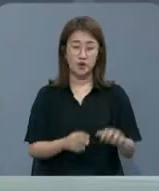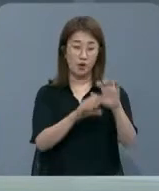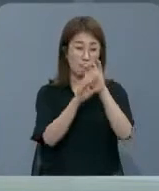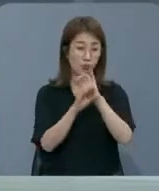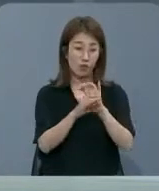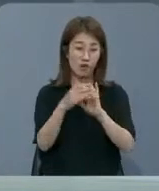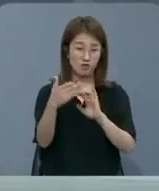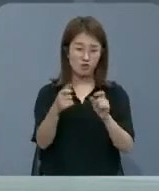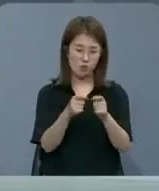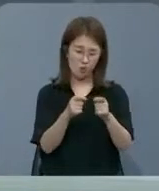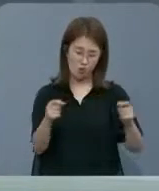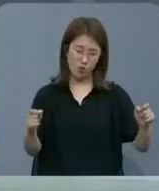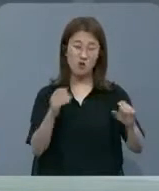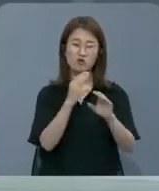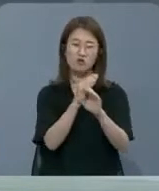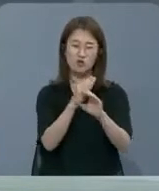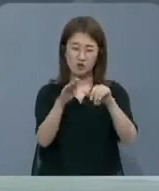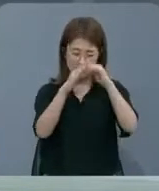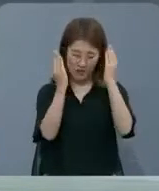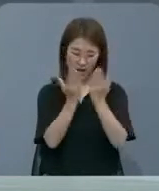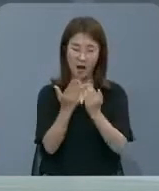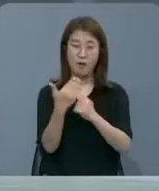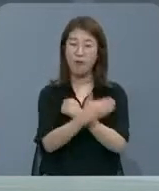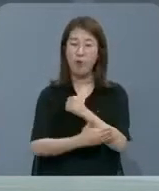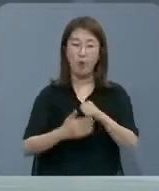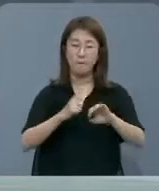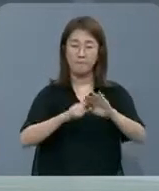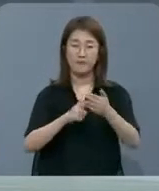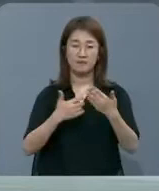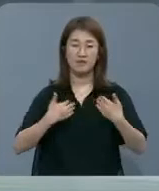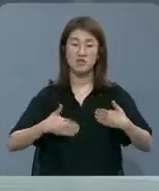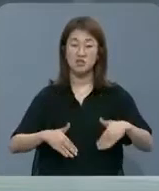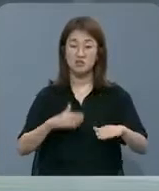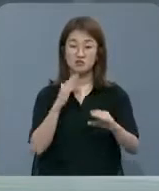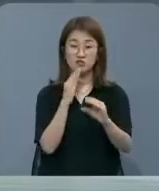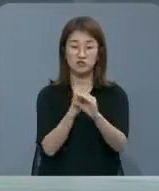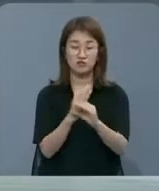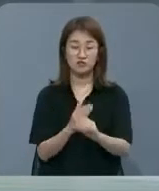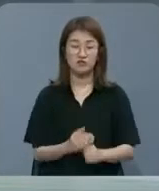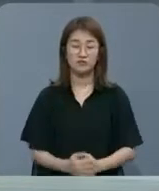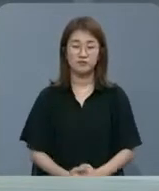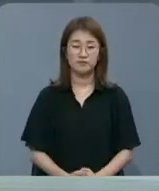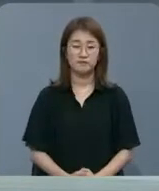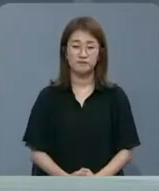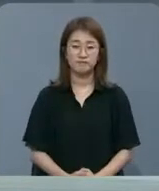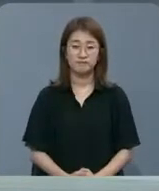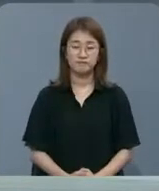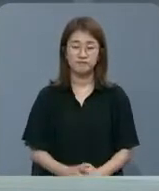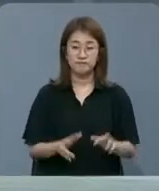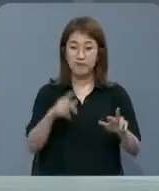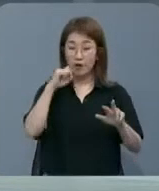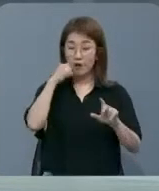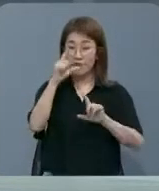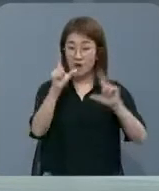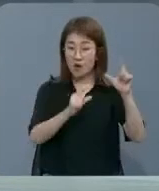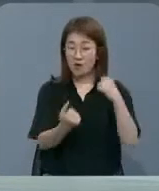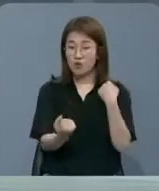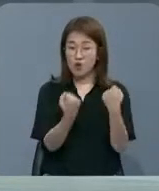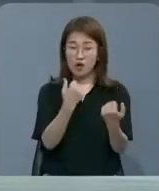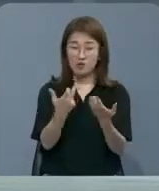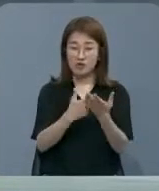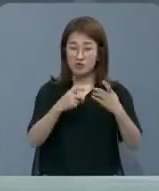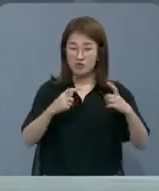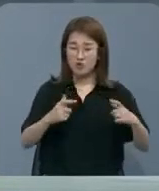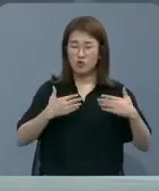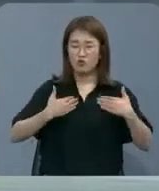코로나19가 오랫동안 이어지면서 우리 모두 몸과 마음이 지쳐가고 있다는 느낌 많이 받으시죠? 이렇게 어려운 상황에도 도내